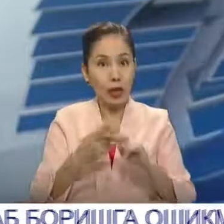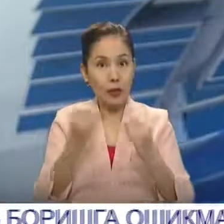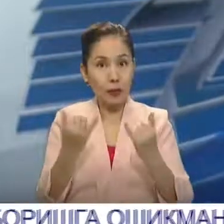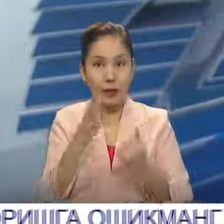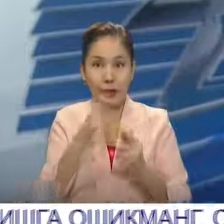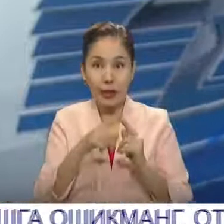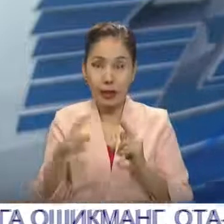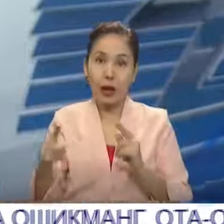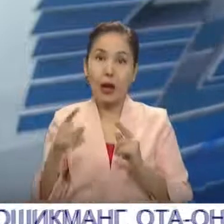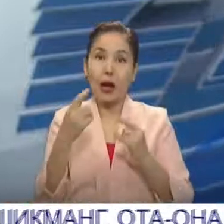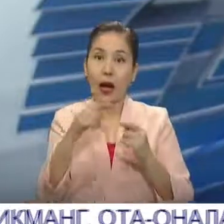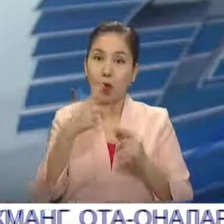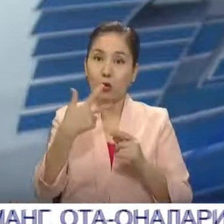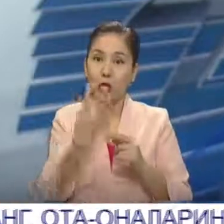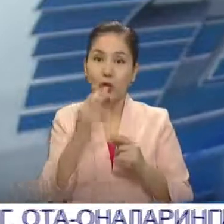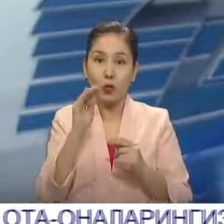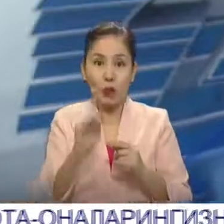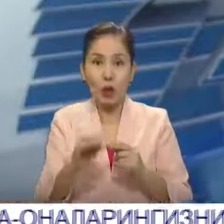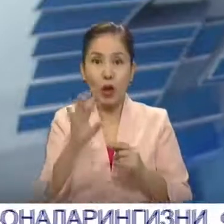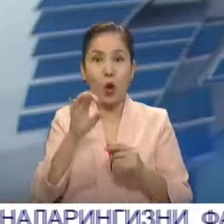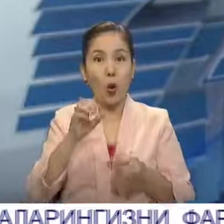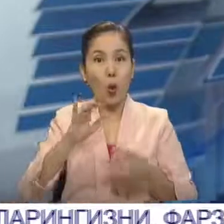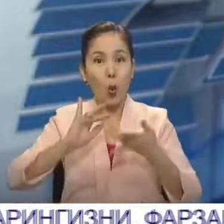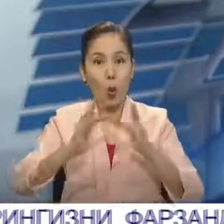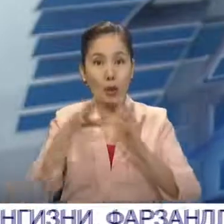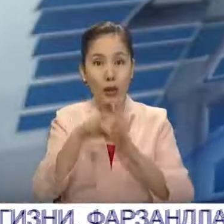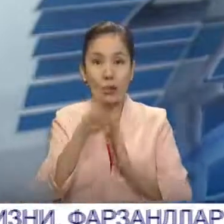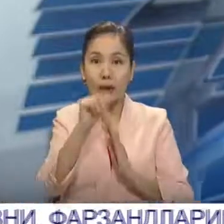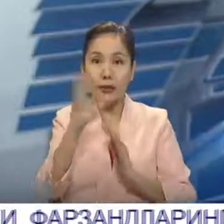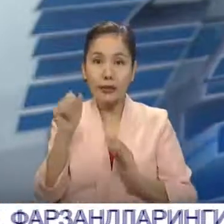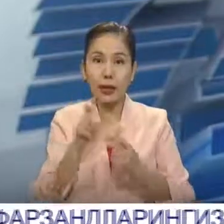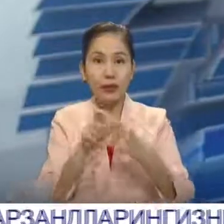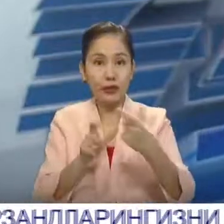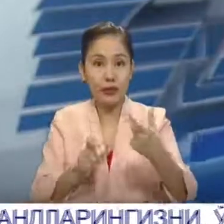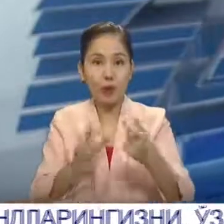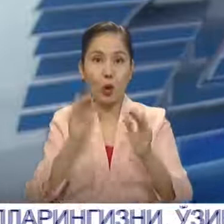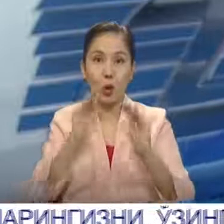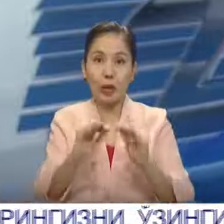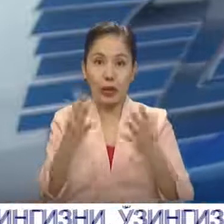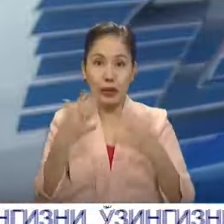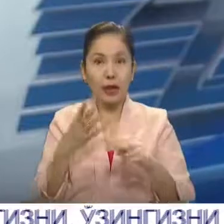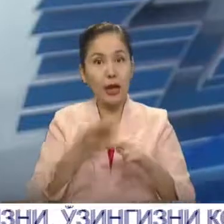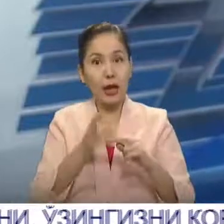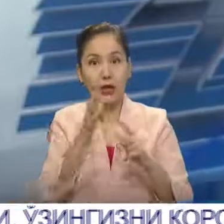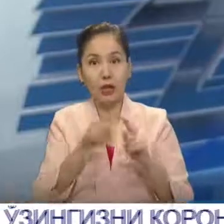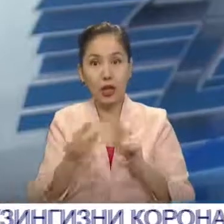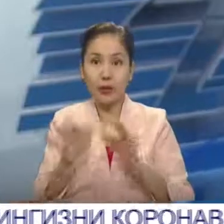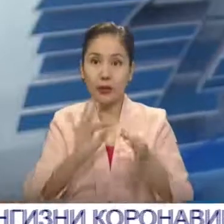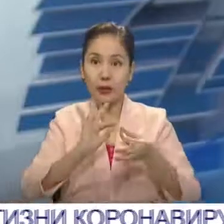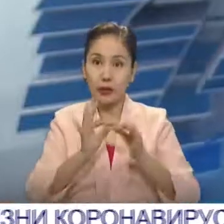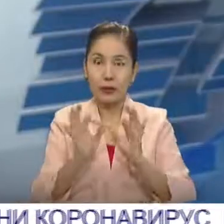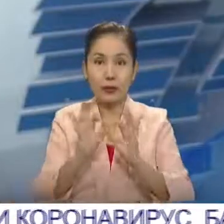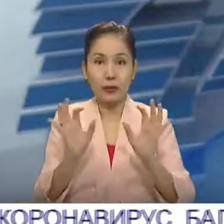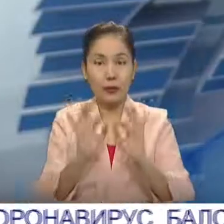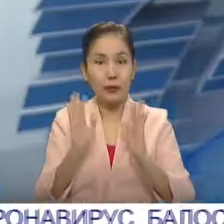paytda mamlakat bo'ylab qariyb 34 mingta onlayn nazorat kassa mashinalari va virtual kassa o'rnatilgan. Ayni jarayon keng ko'lamda